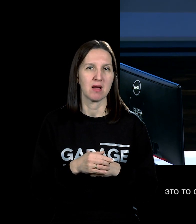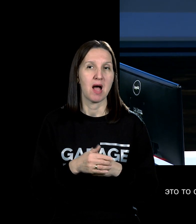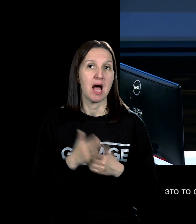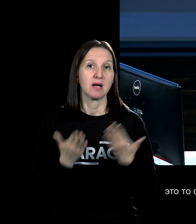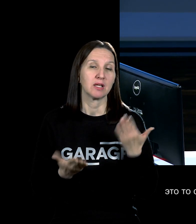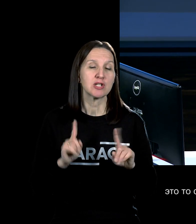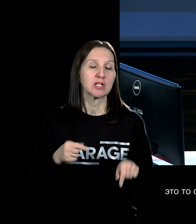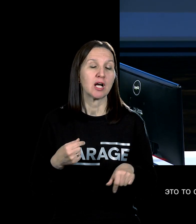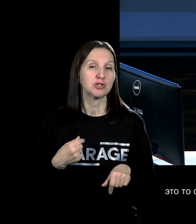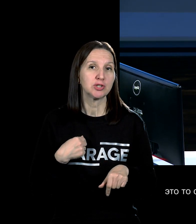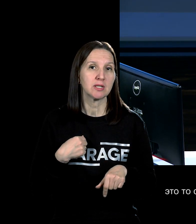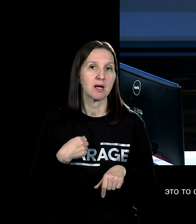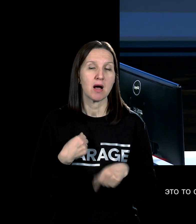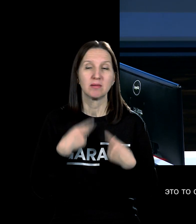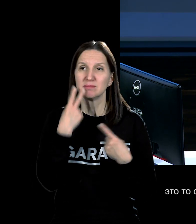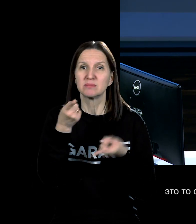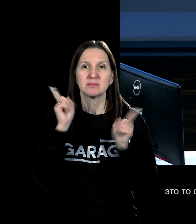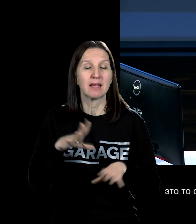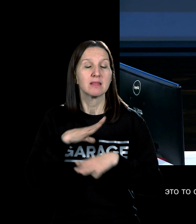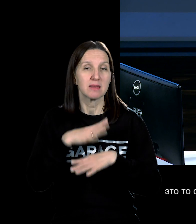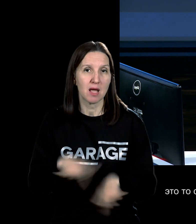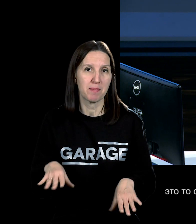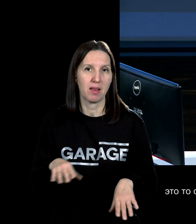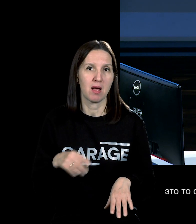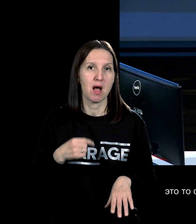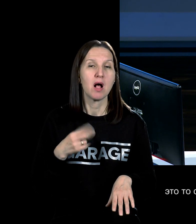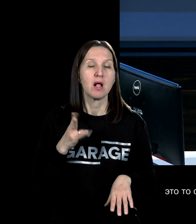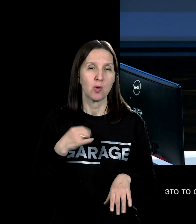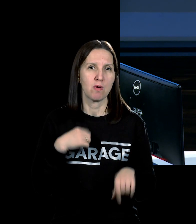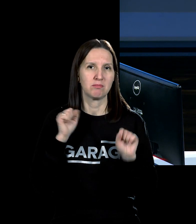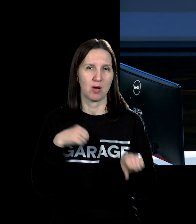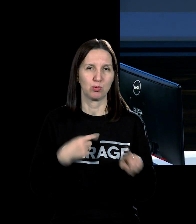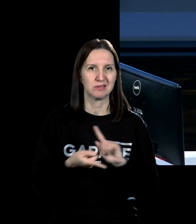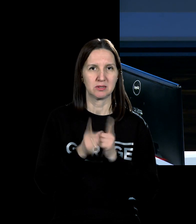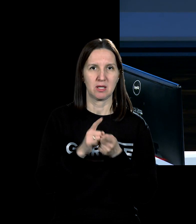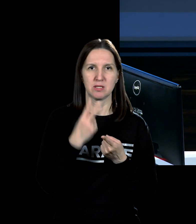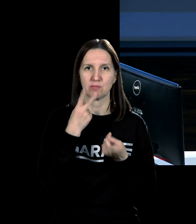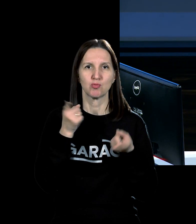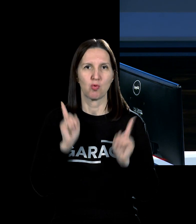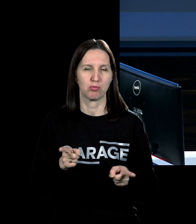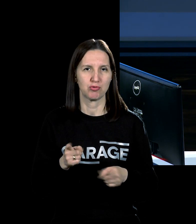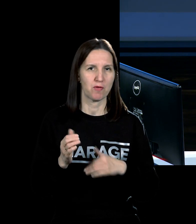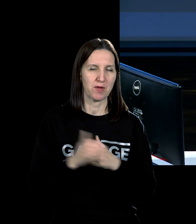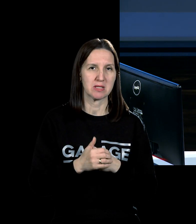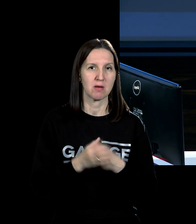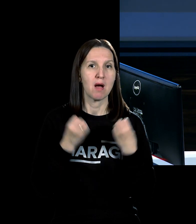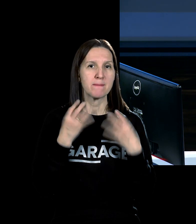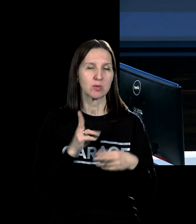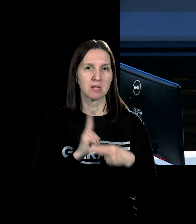даже если это не свидетельство не очевидца, да, свидетельство, когда ты можешь стать очевидцем, просто остановив этот поток